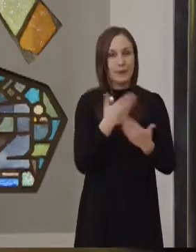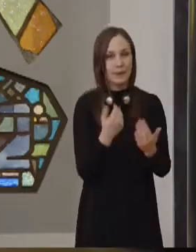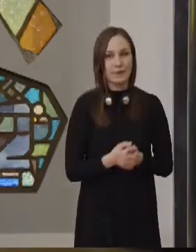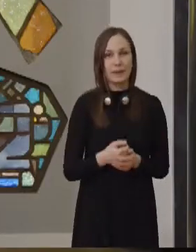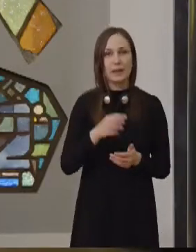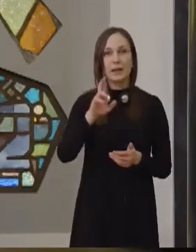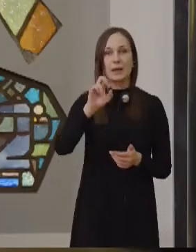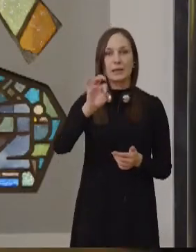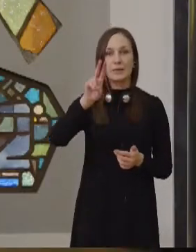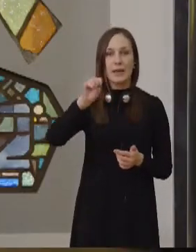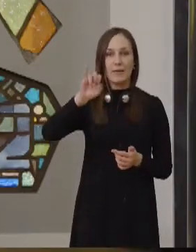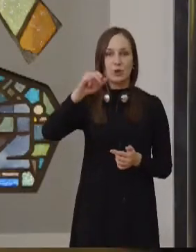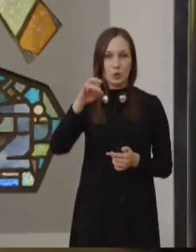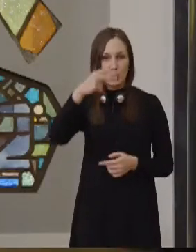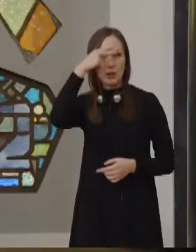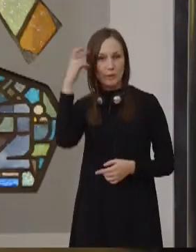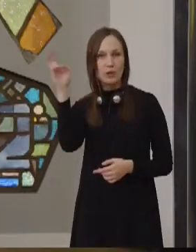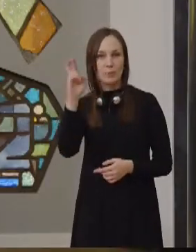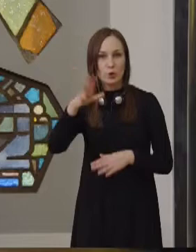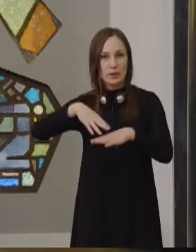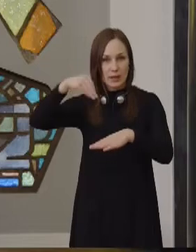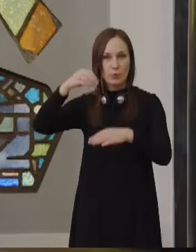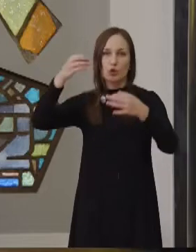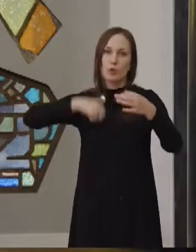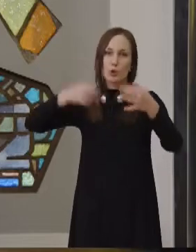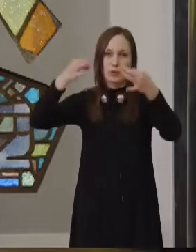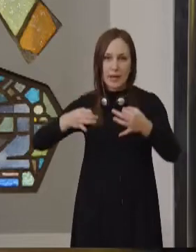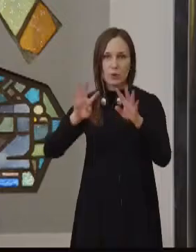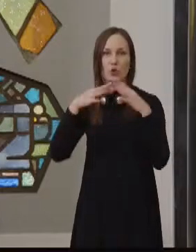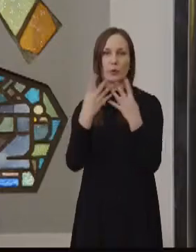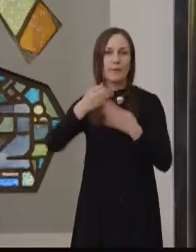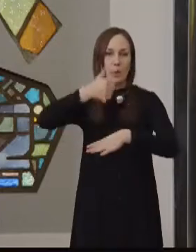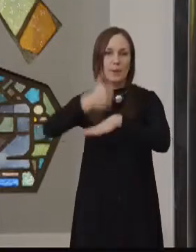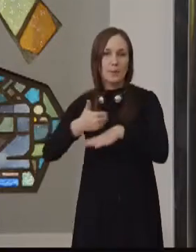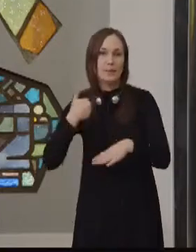Tomas Vytautas Raskevičius, Lietuvos Respublikos Seimo žmogaus teisių komiteto pirmininkas.